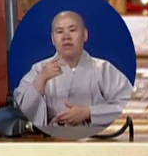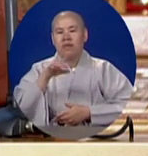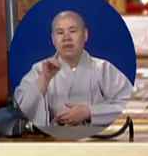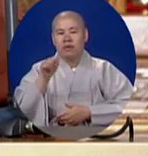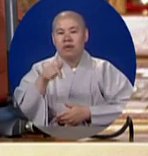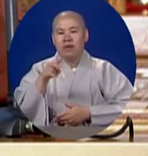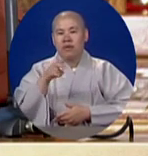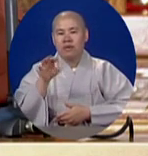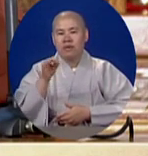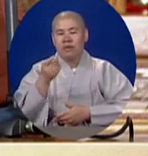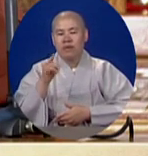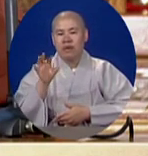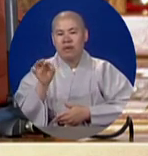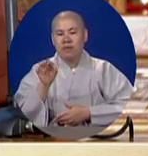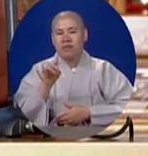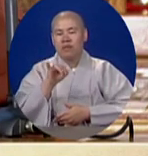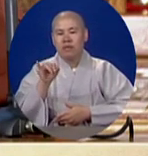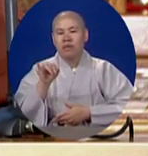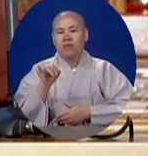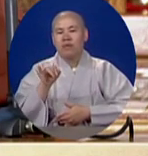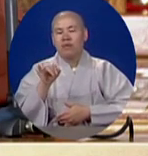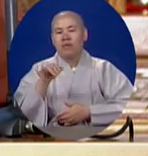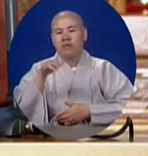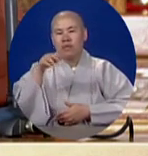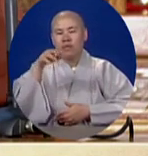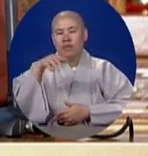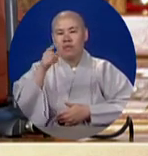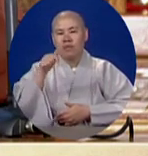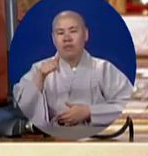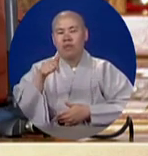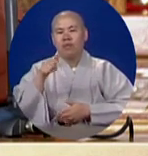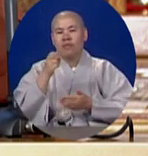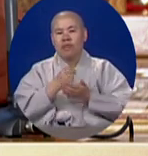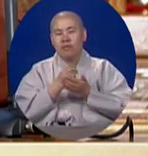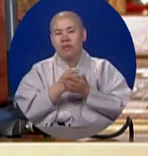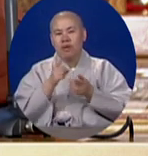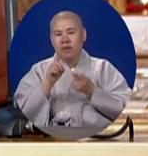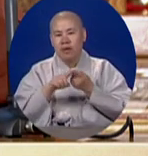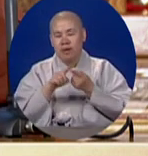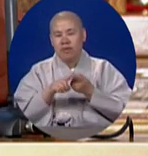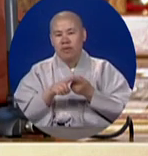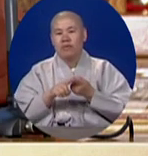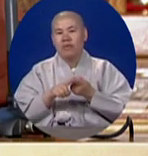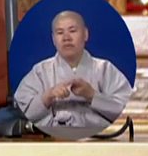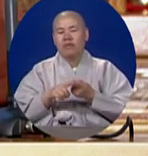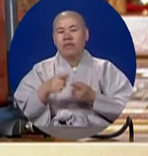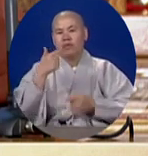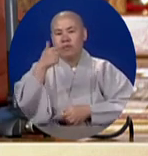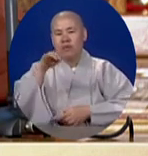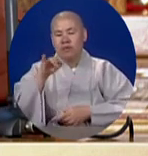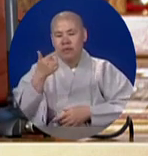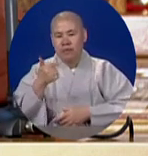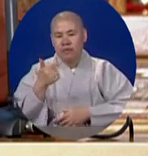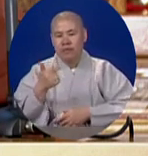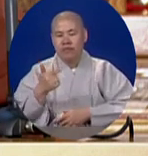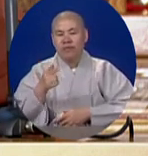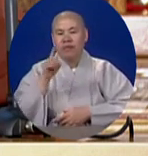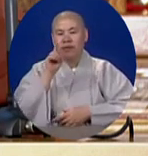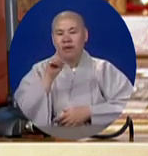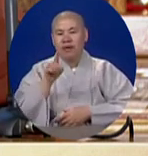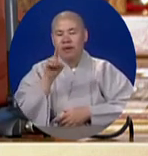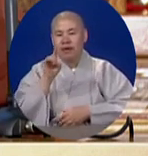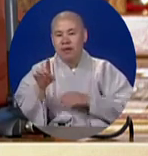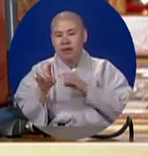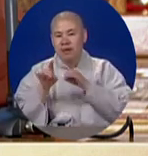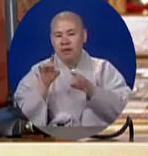좋다는 집착과 나쁘다는 집착을 일으키지 아니하면 색성향미 촉법 육진이